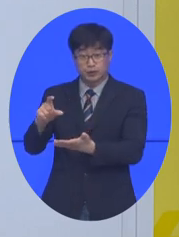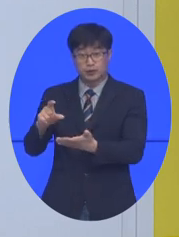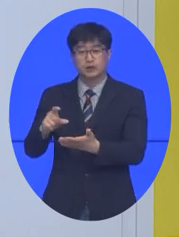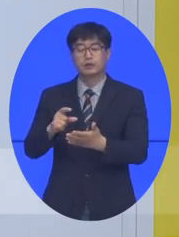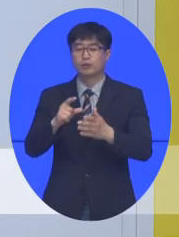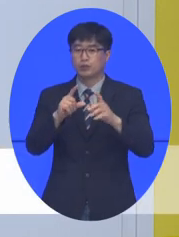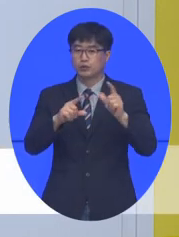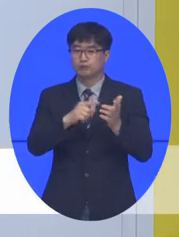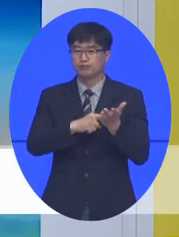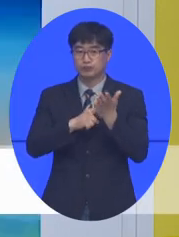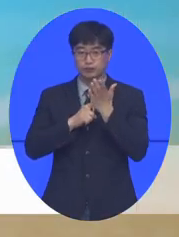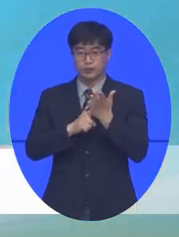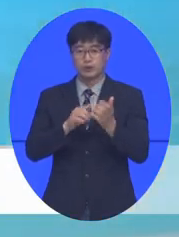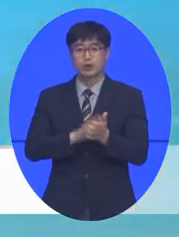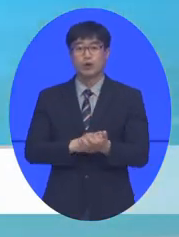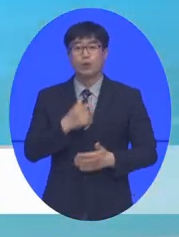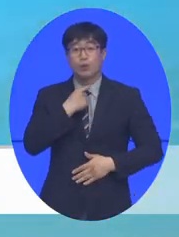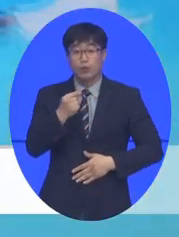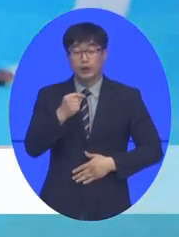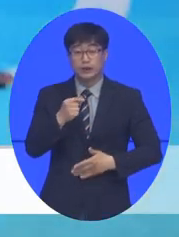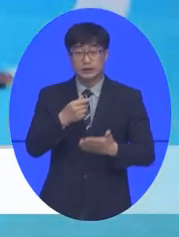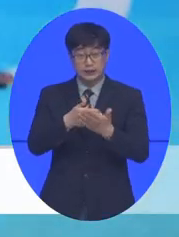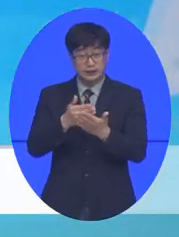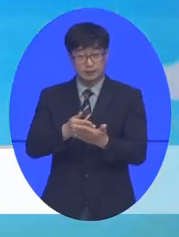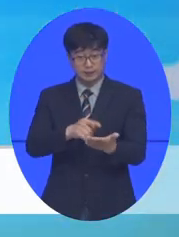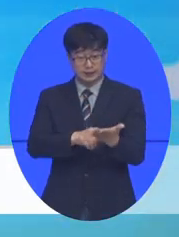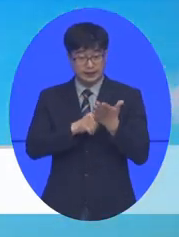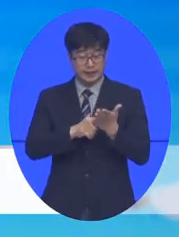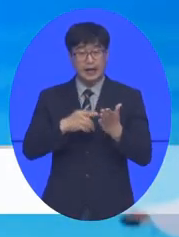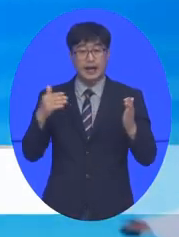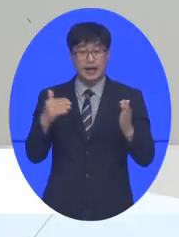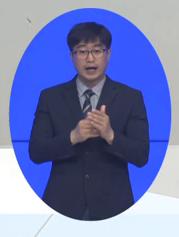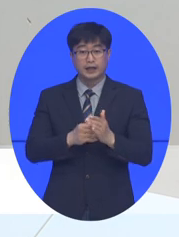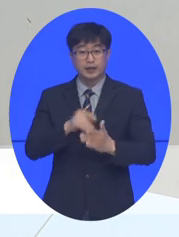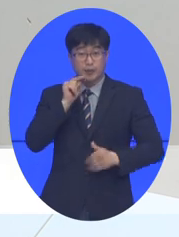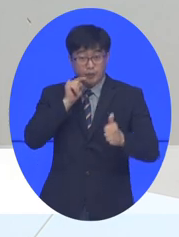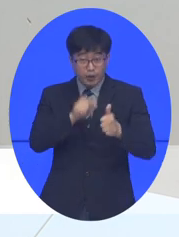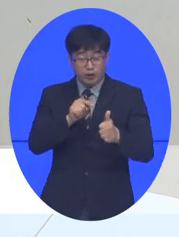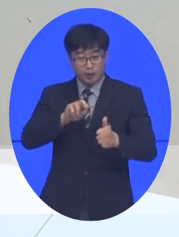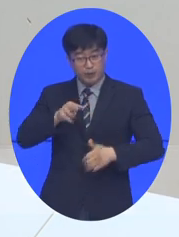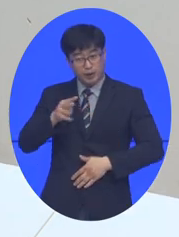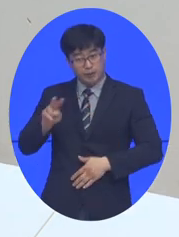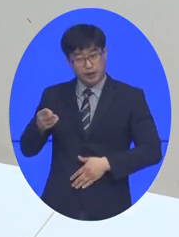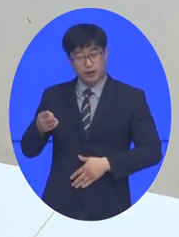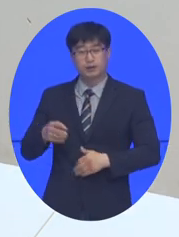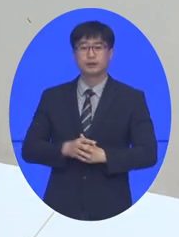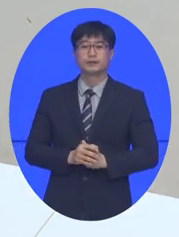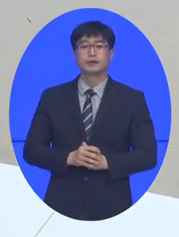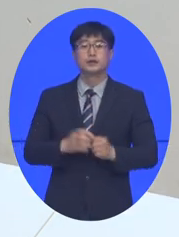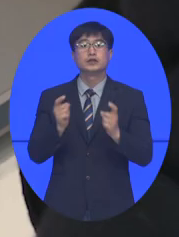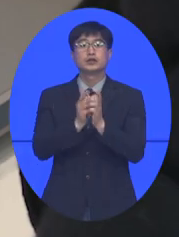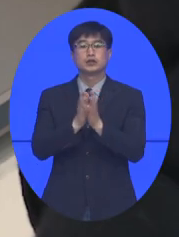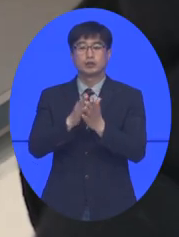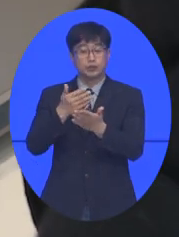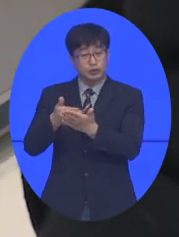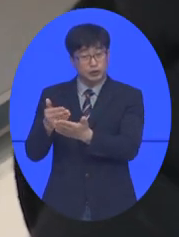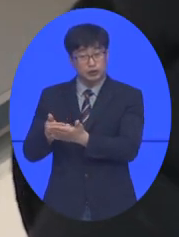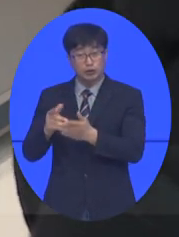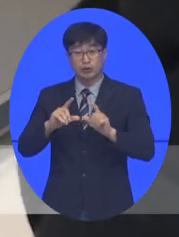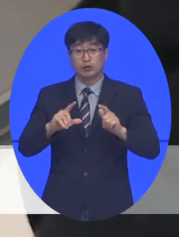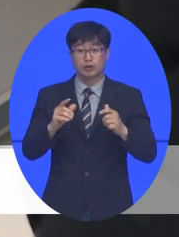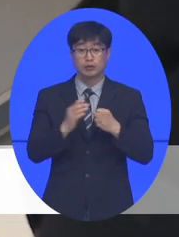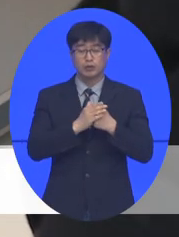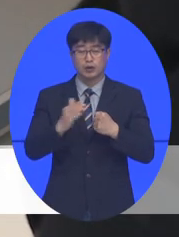생성됩니다. 원하는 그림이 나올 때까지 계속해서 명령어를 수정하는 작업이 계속됩니다. 직접 그림을 그리는 것이